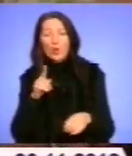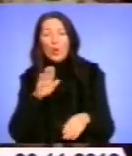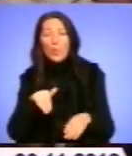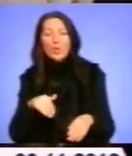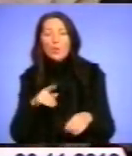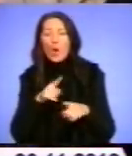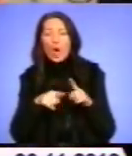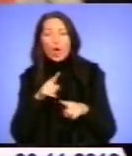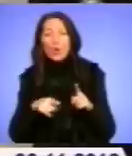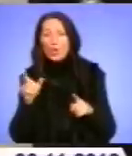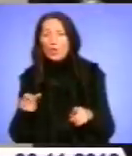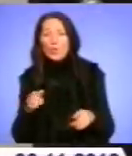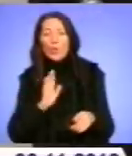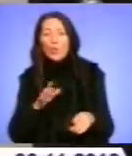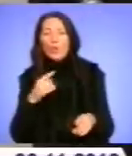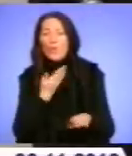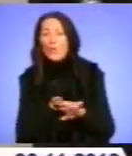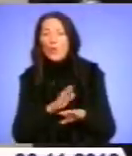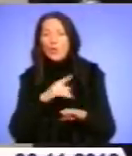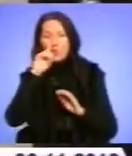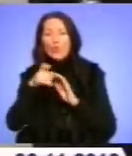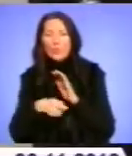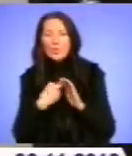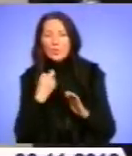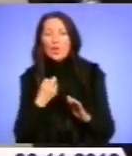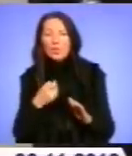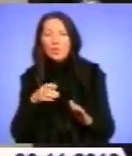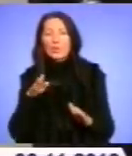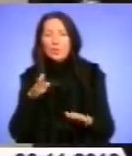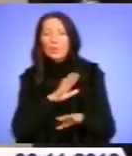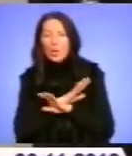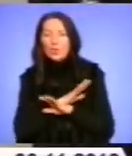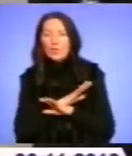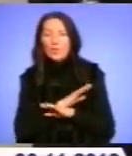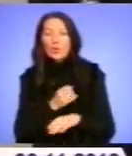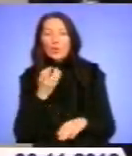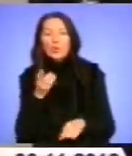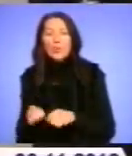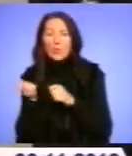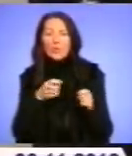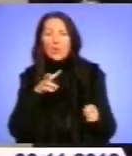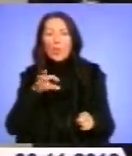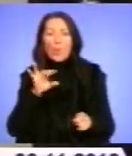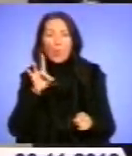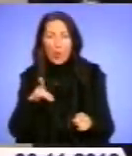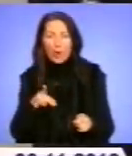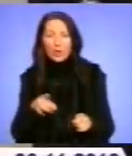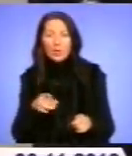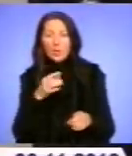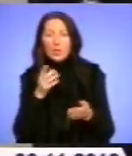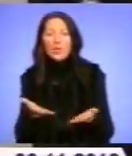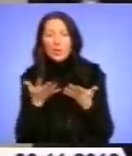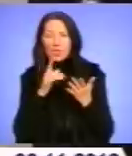буде впізнати останнього. Після доставлення у морг та проведення розтину було констатовано, що його смерть настала